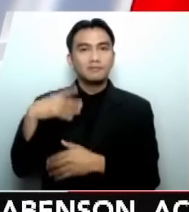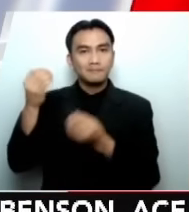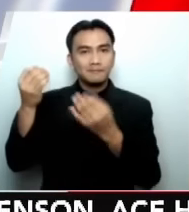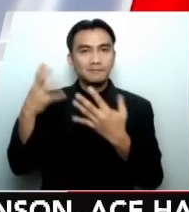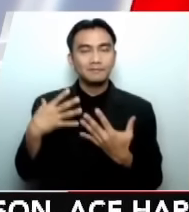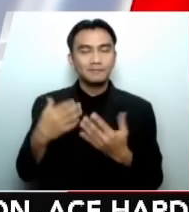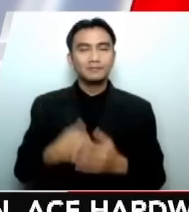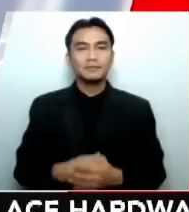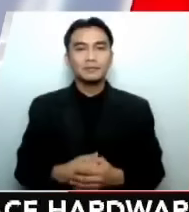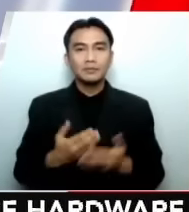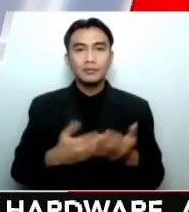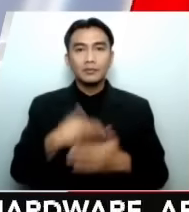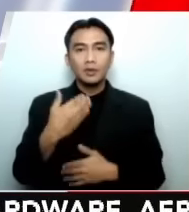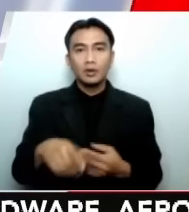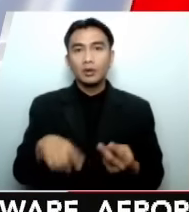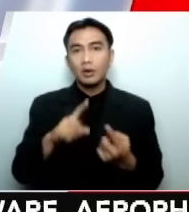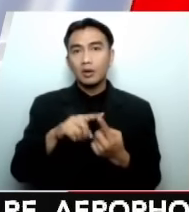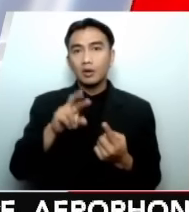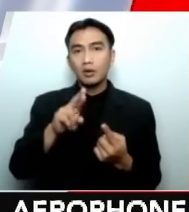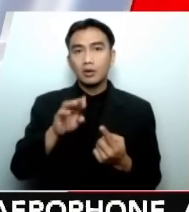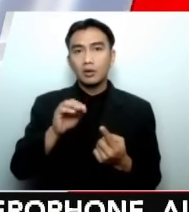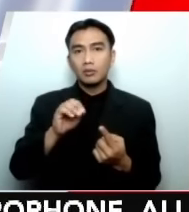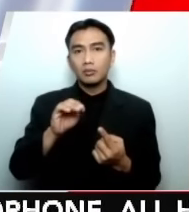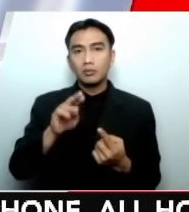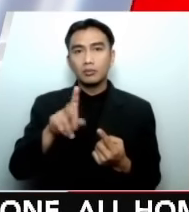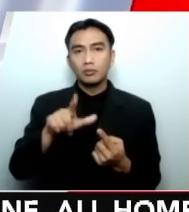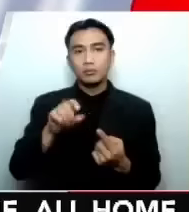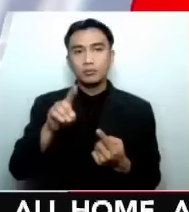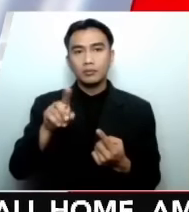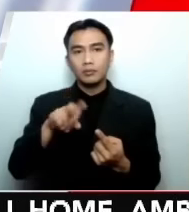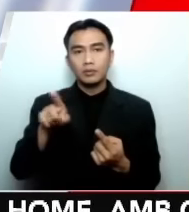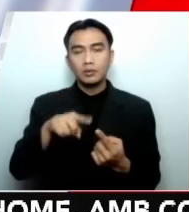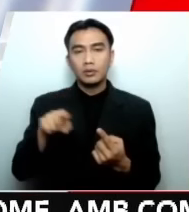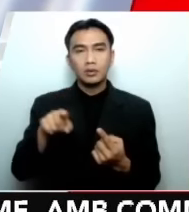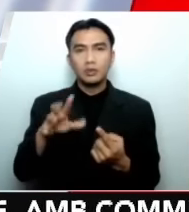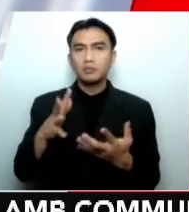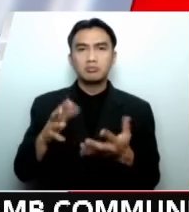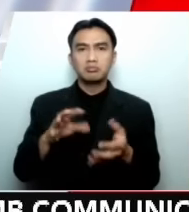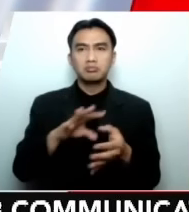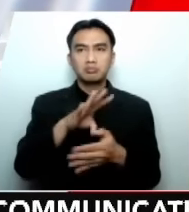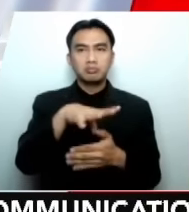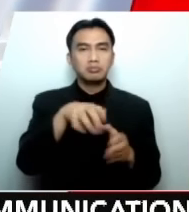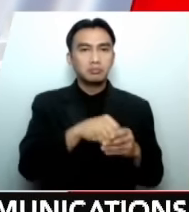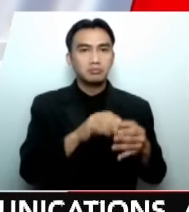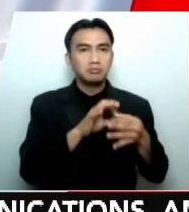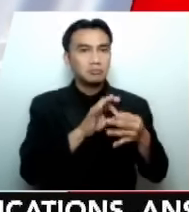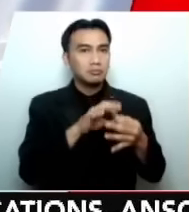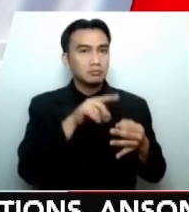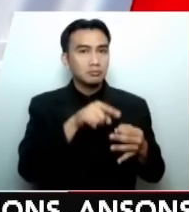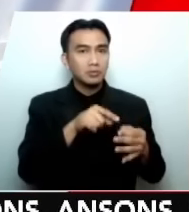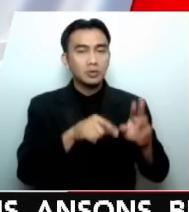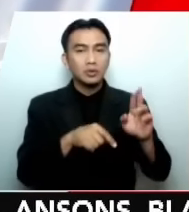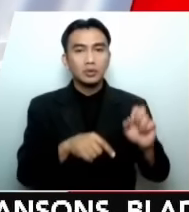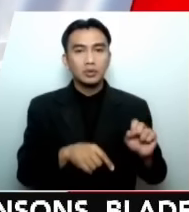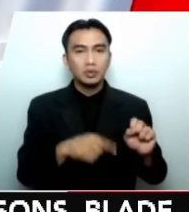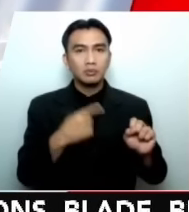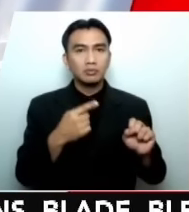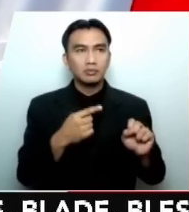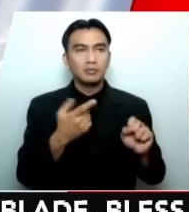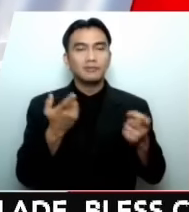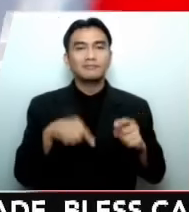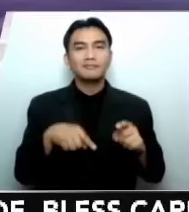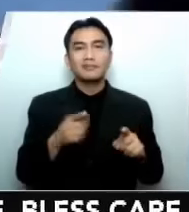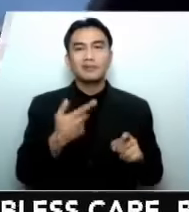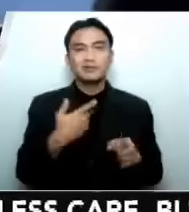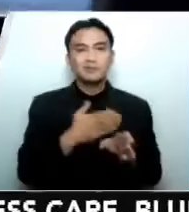walang basihan ang alegasyong nakipagsabuatan sila sa mga banyaga. Paraan lang daw ito para malihis ang atensyon sa mga seryosong usaping